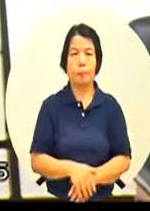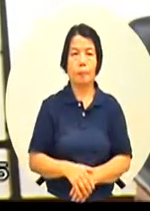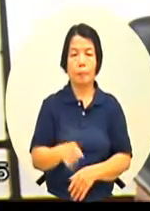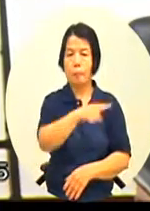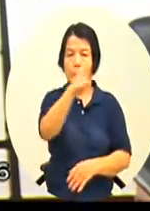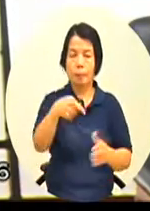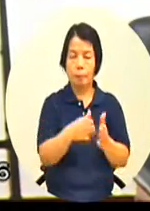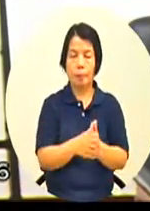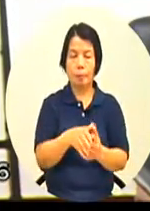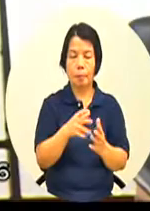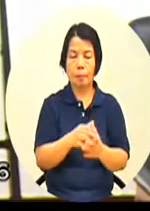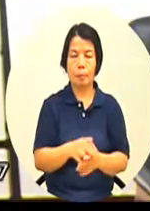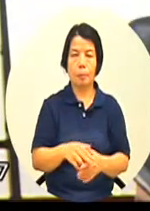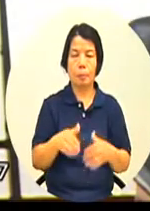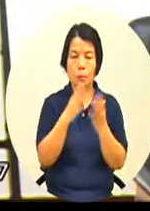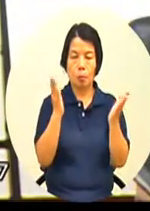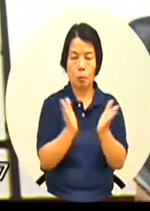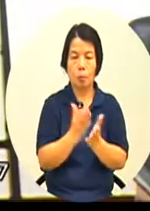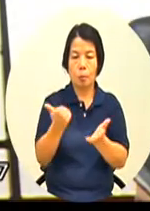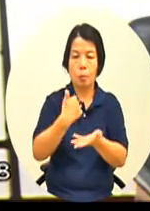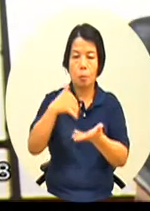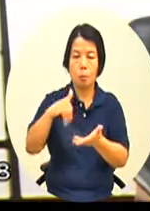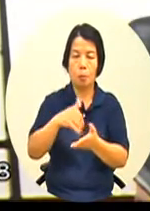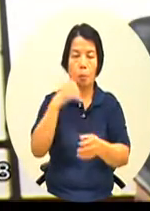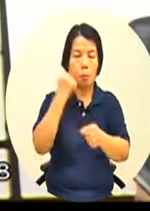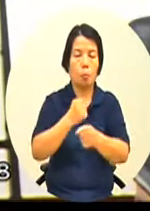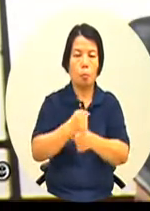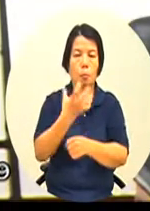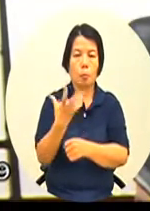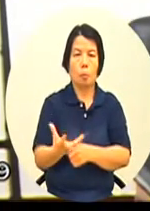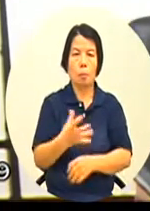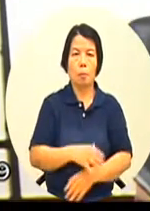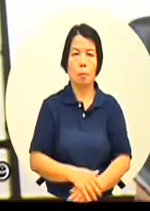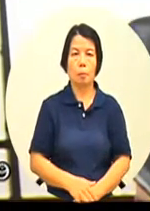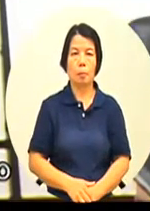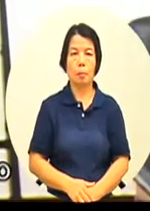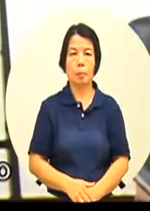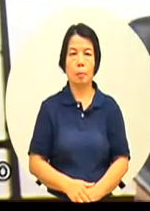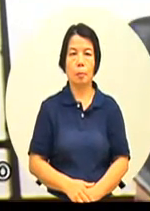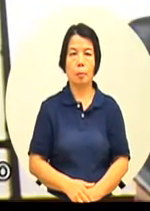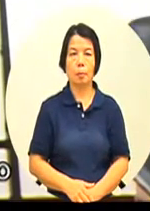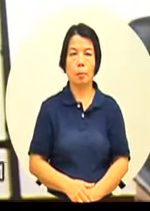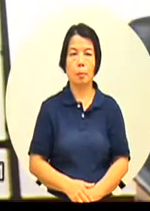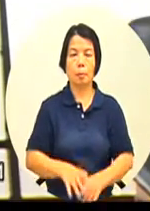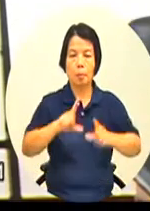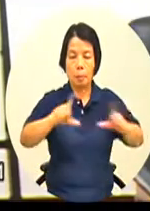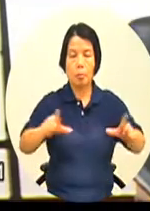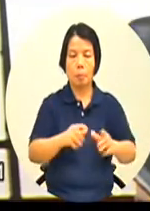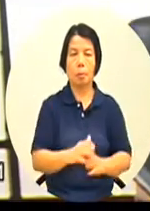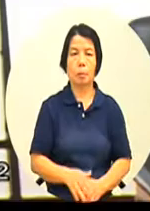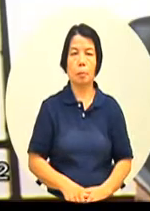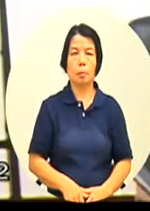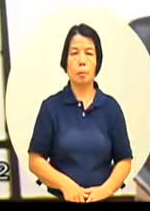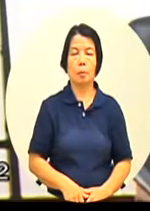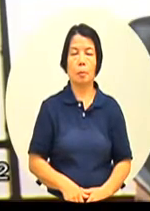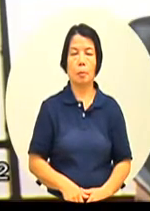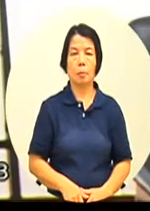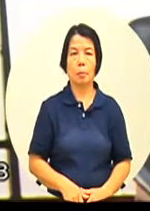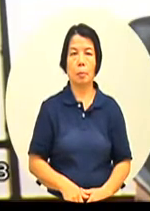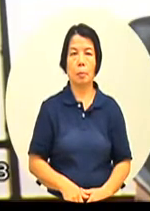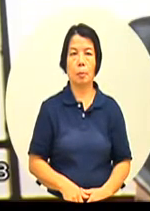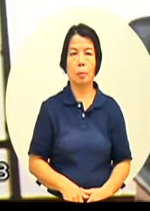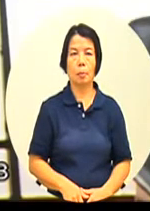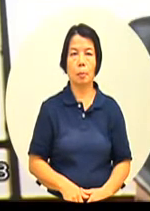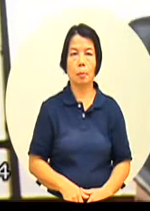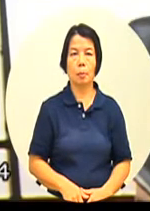成，可能占足大的资本们，让民众来决定。大一点的，我相信有可能有这样的那个啦。那